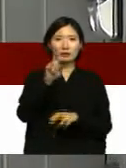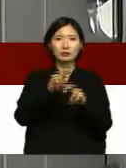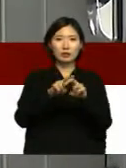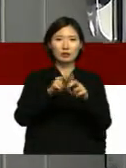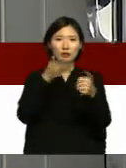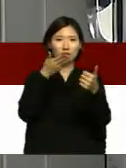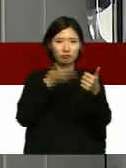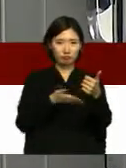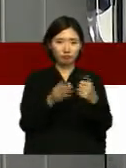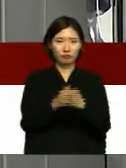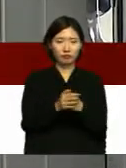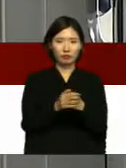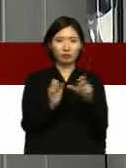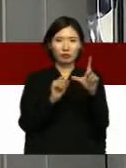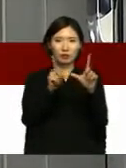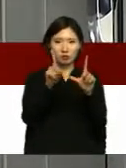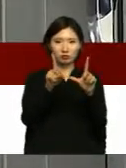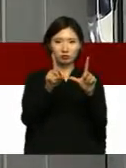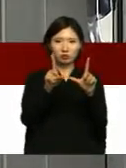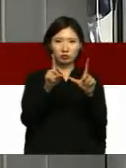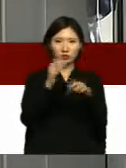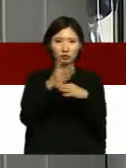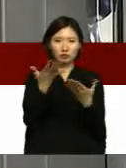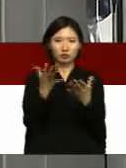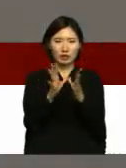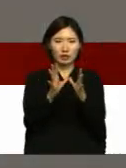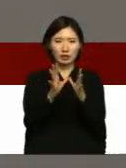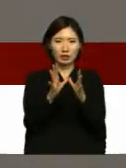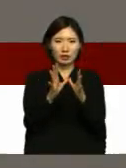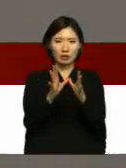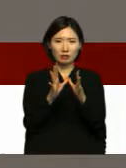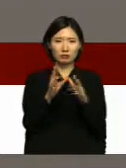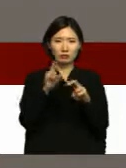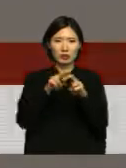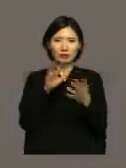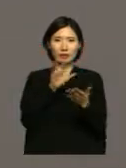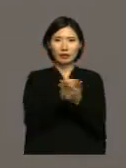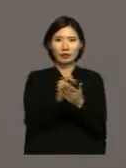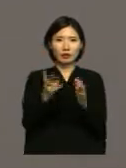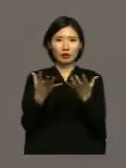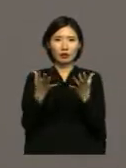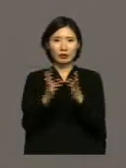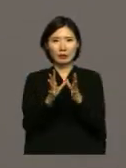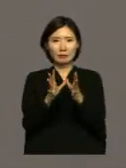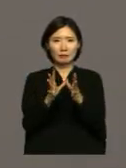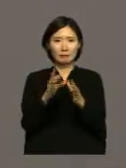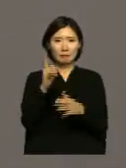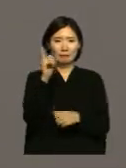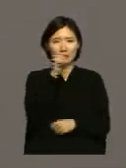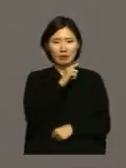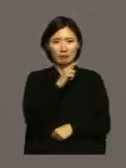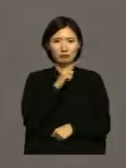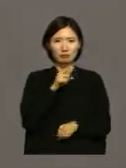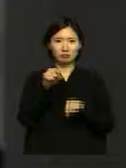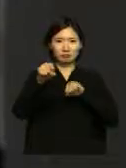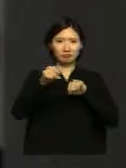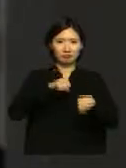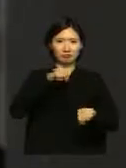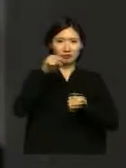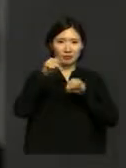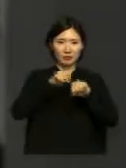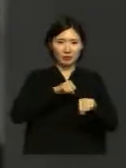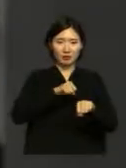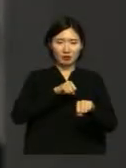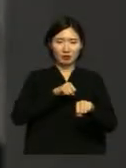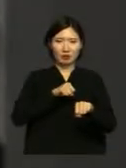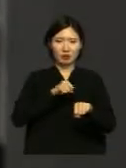요구했습니다. 다수당이라고 의장단을 독식하는 건 여당의 횡포며 한국당을 지지한 시민들을 무시하는